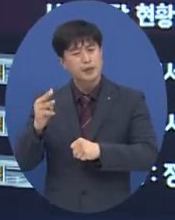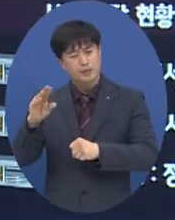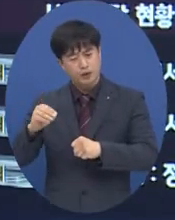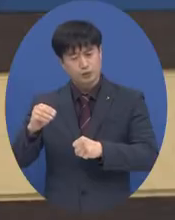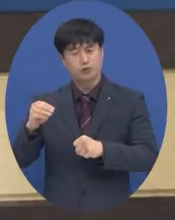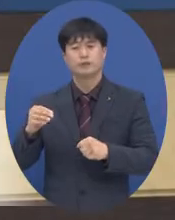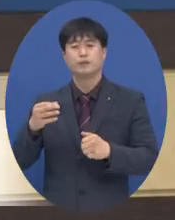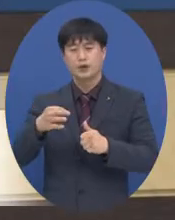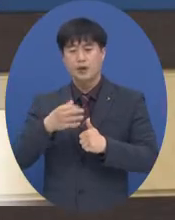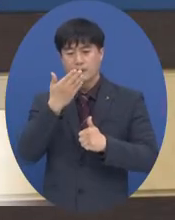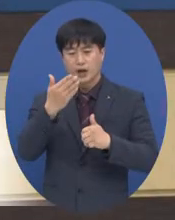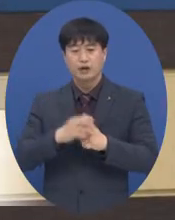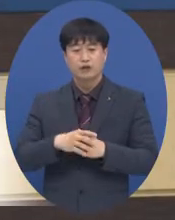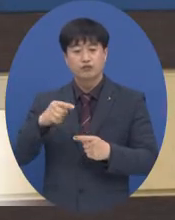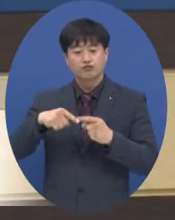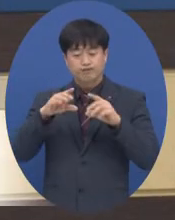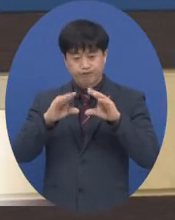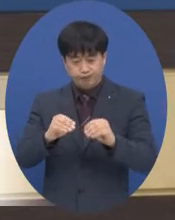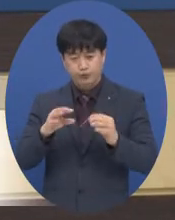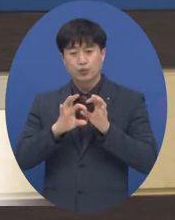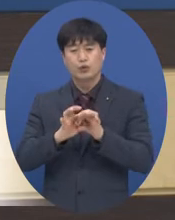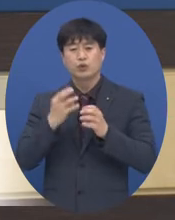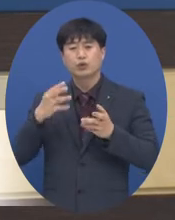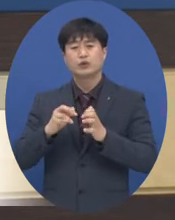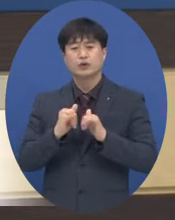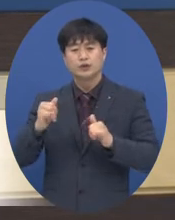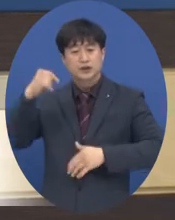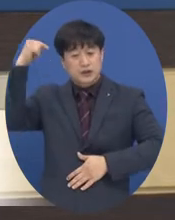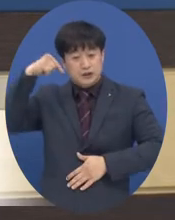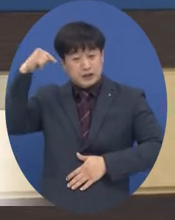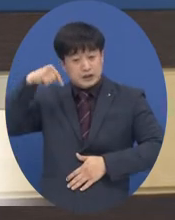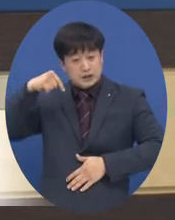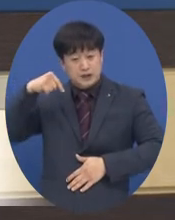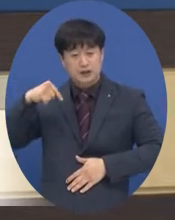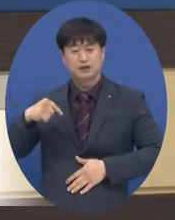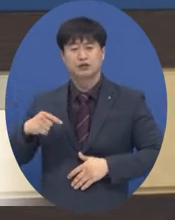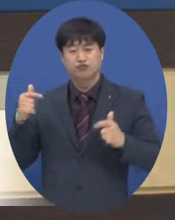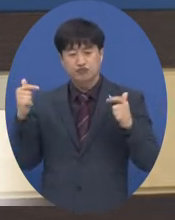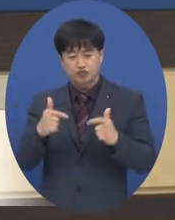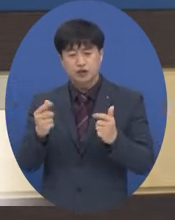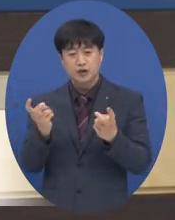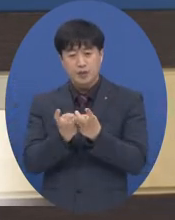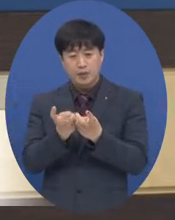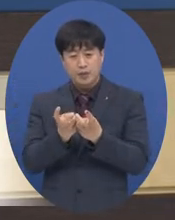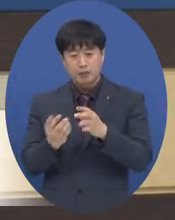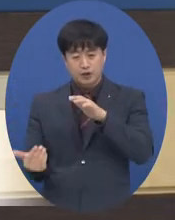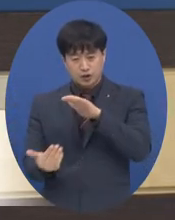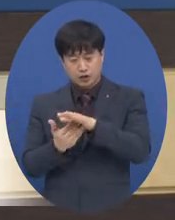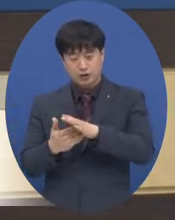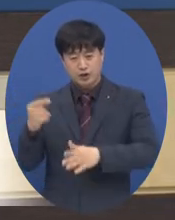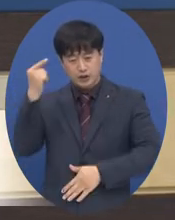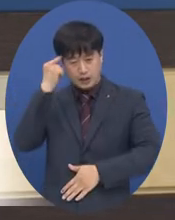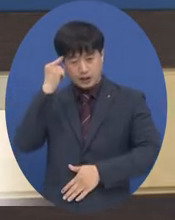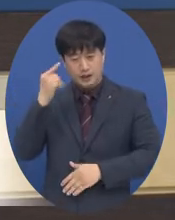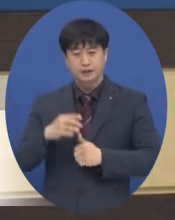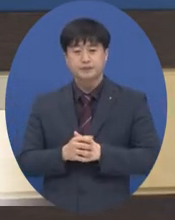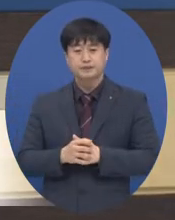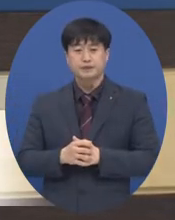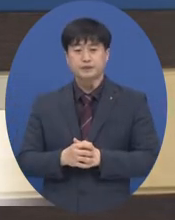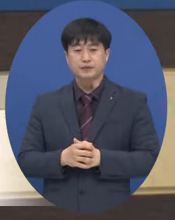있습니다. 운행 제한을 통해서 도민들이 피부로 느낄 수 있는 저감 대책이 실현될 거로 생각을